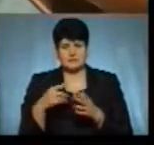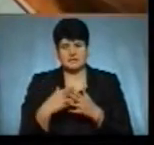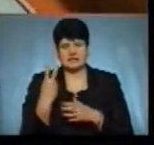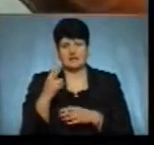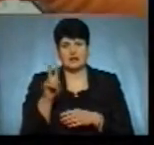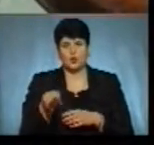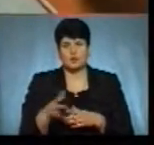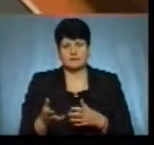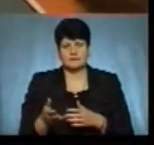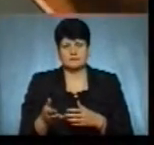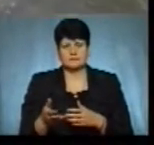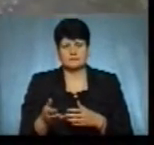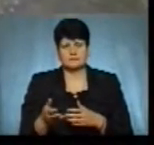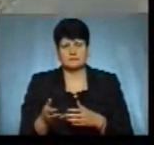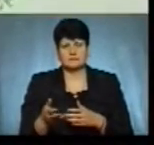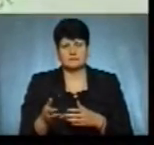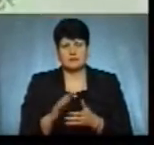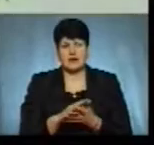долари США. Далі